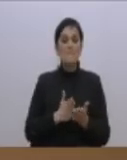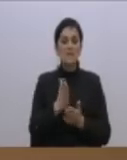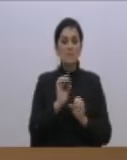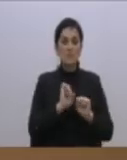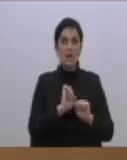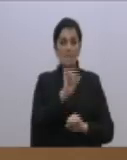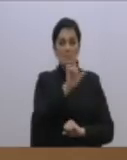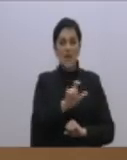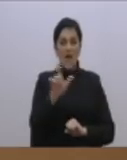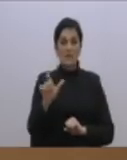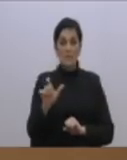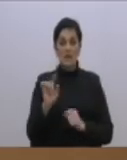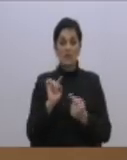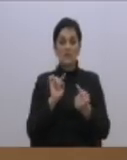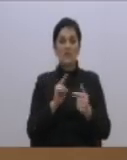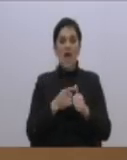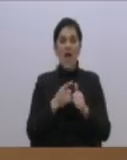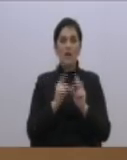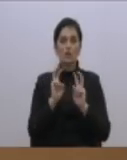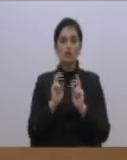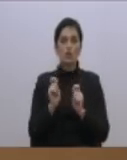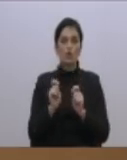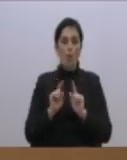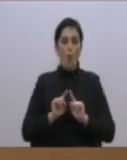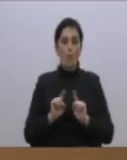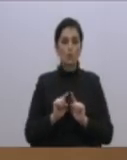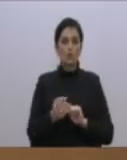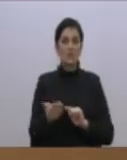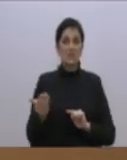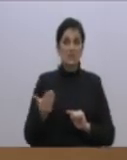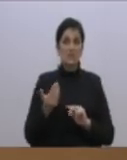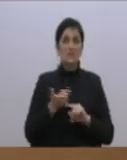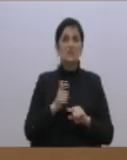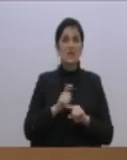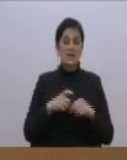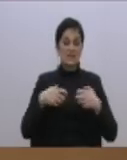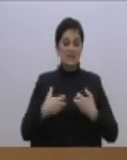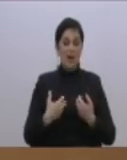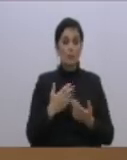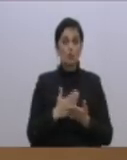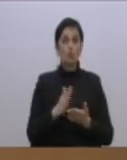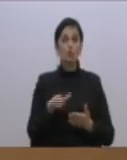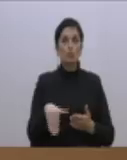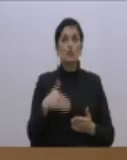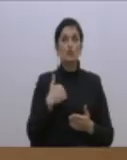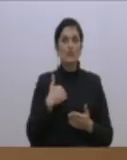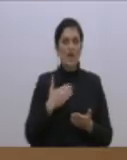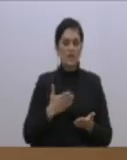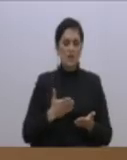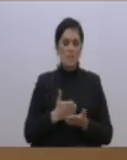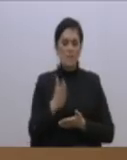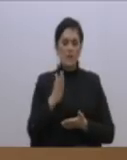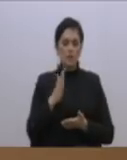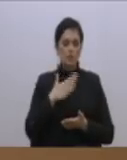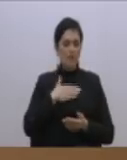nasatsavadim adamenebis inavdek, romlebsat seçodebat opozitsiya. Hatsari tsanian samcukhorot, tumsa ratkmonda çön prinsipulat gavartan